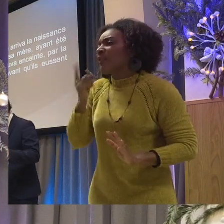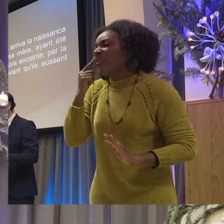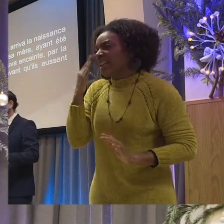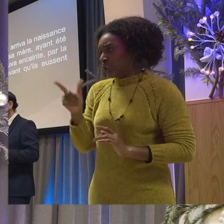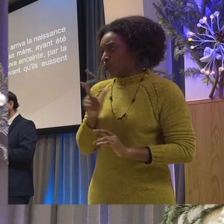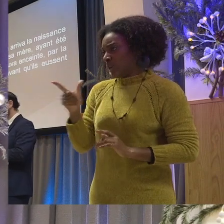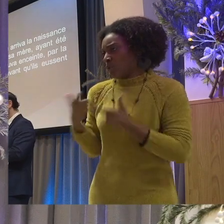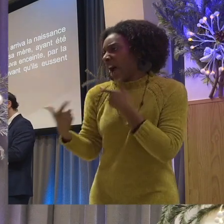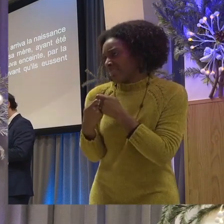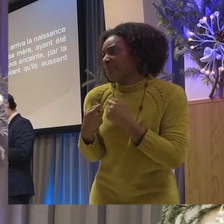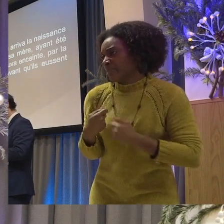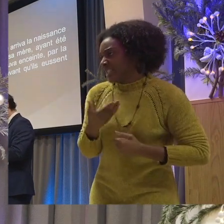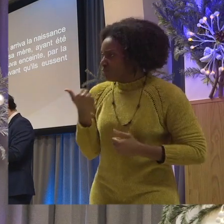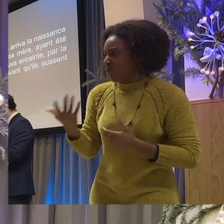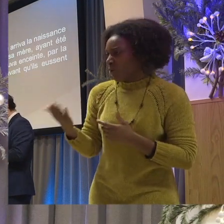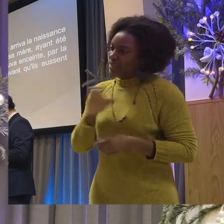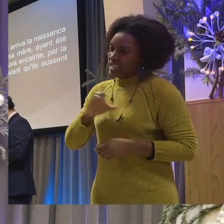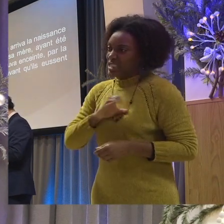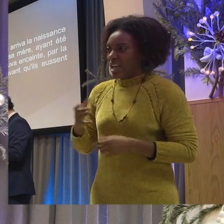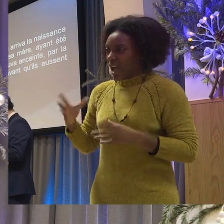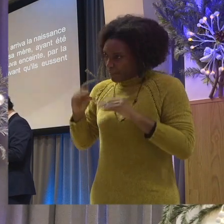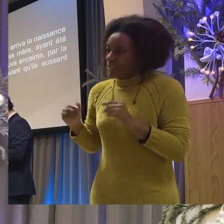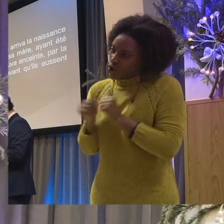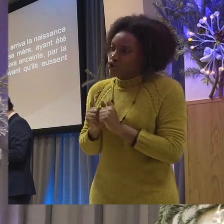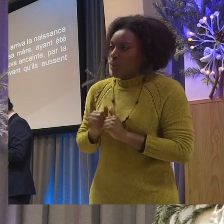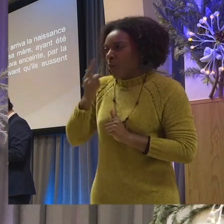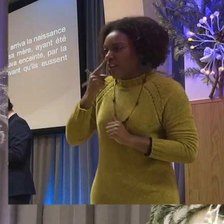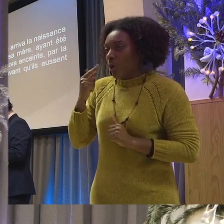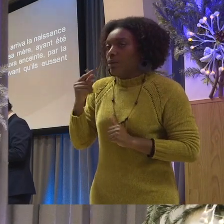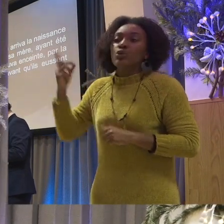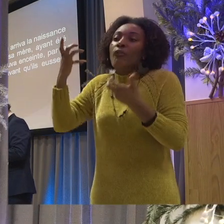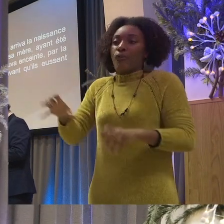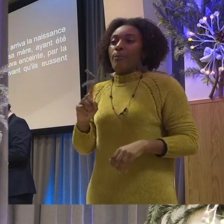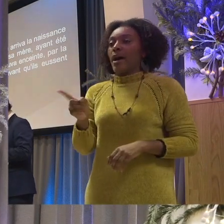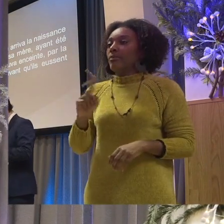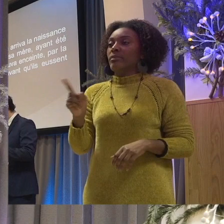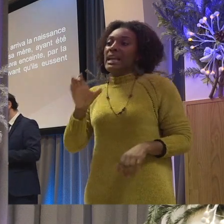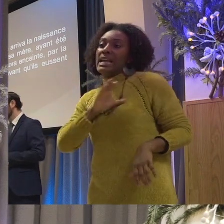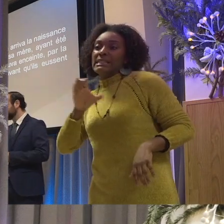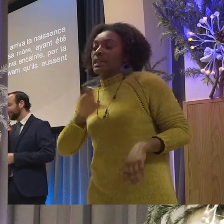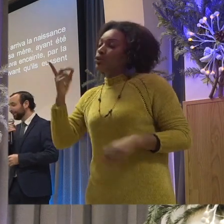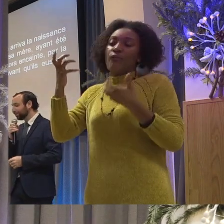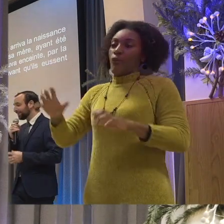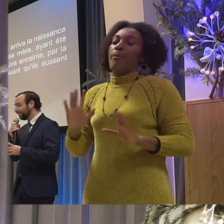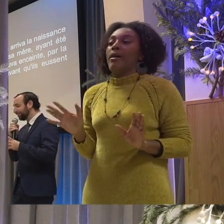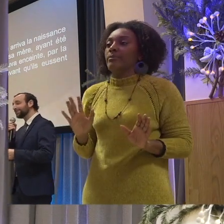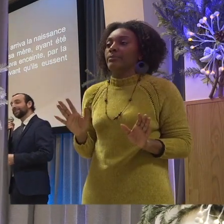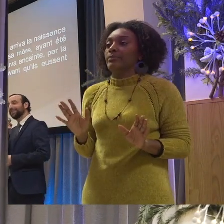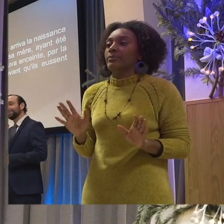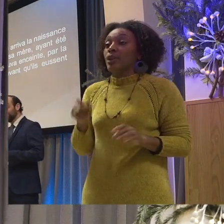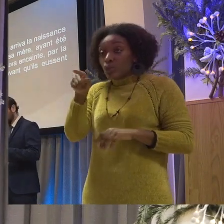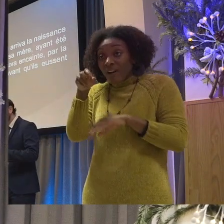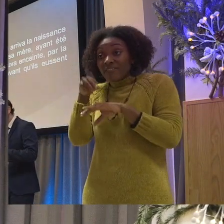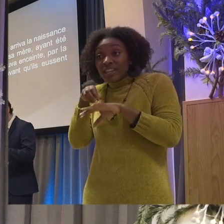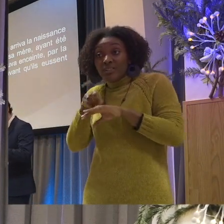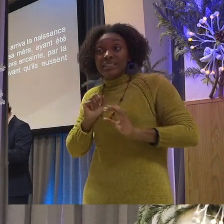compatibles. Ceci, je l'affirme, n'est pas la volonté de Dieu. Si tu fais cela, toi qui es fiancé